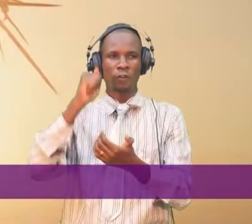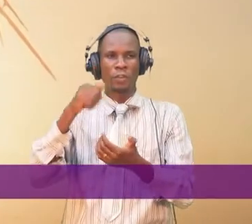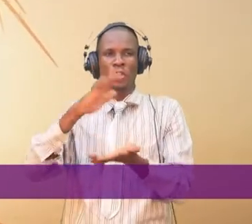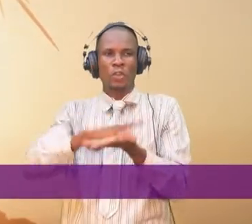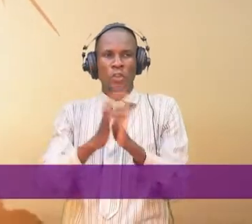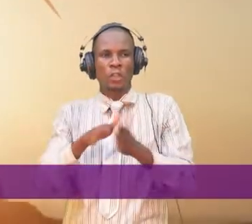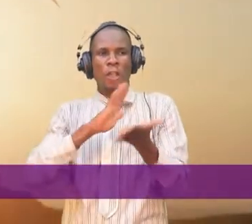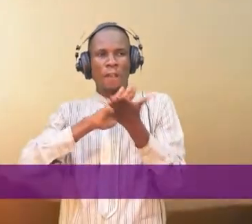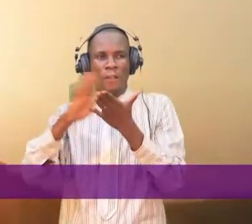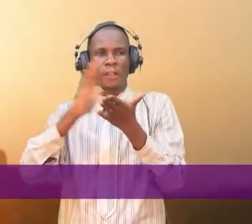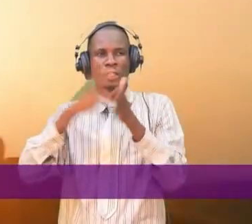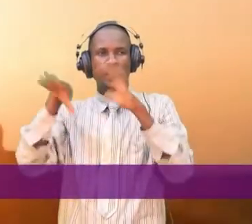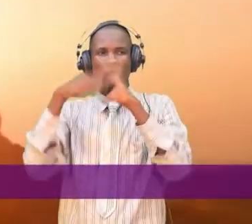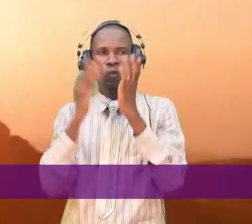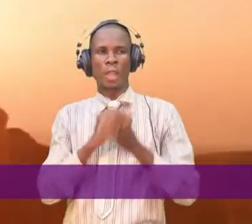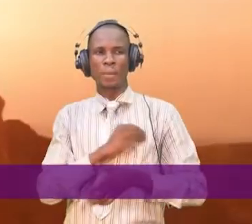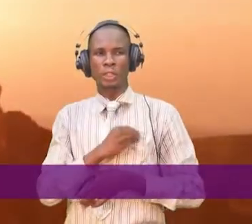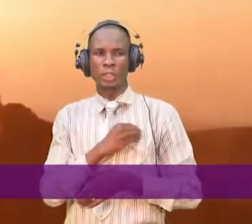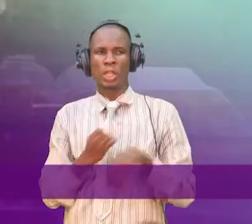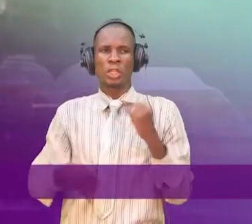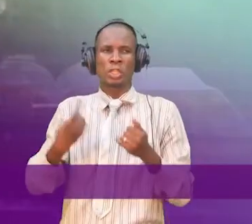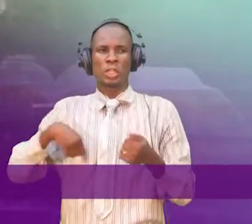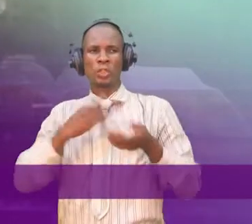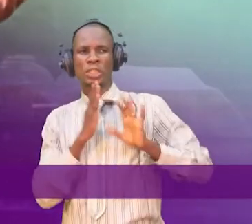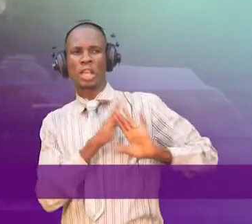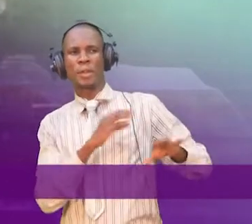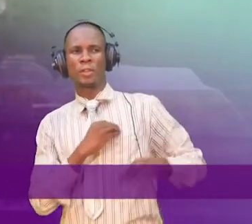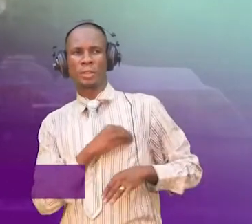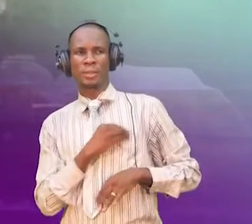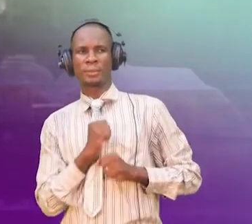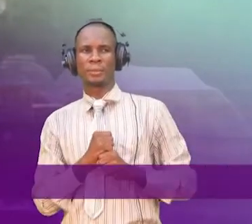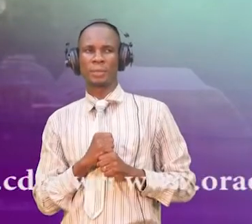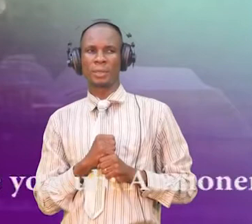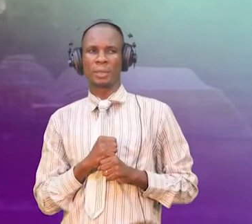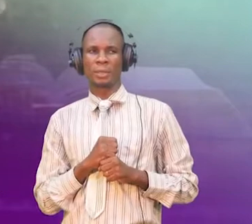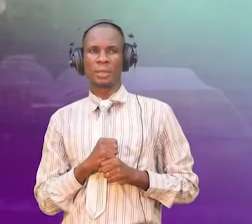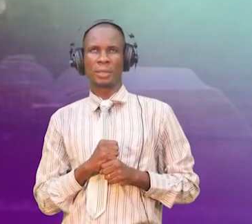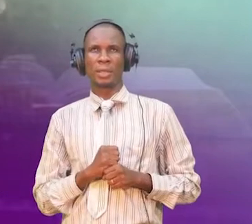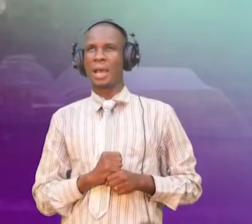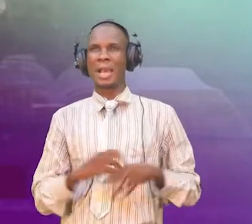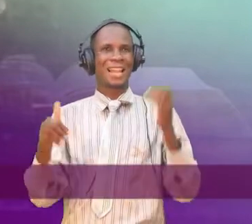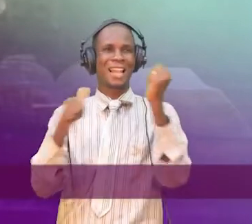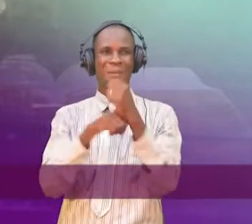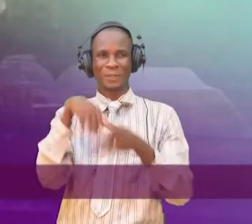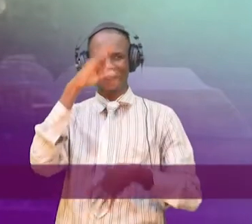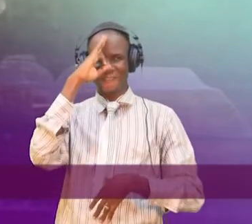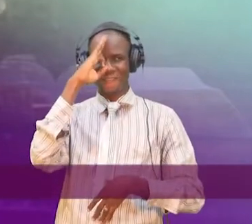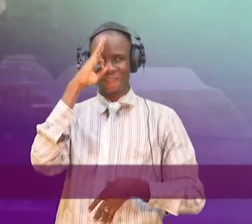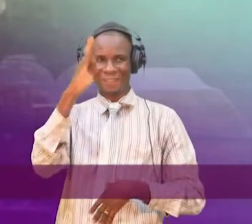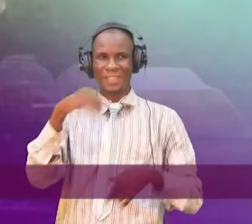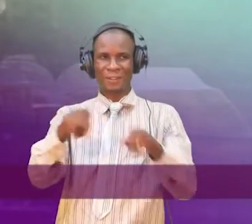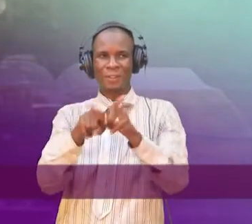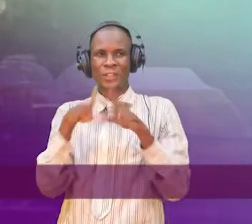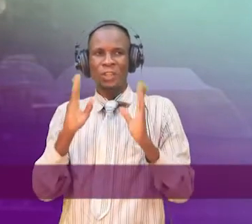Yesu Kristo azali mbeka oyo ezali kolongola masumu na biso. Kaka masumu na biso te, kasi masumu ya